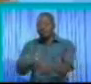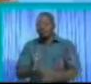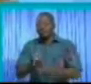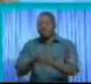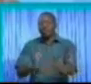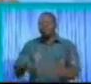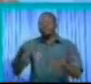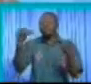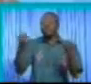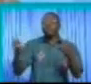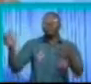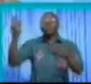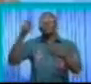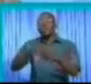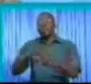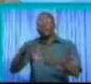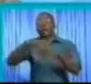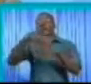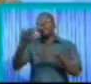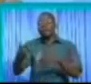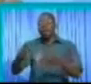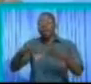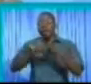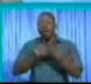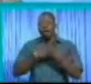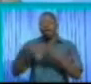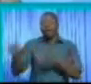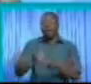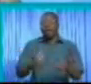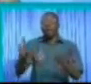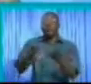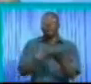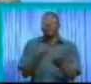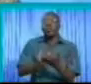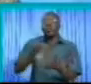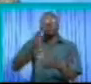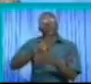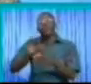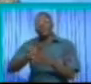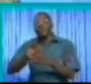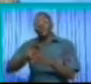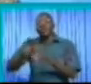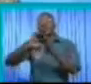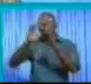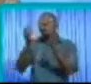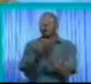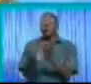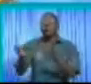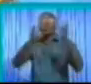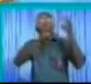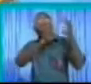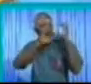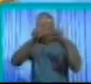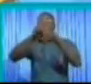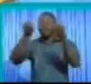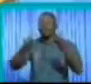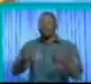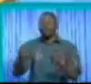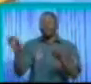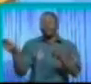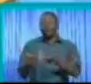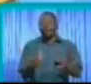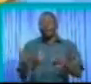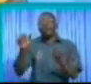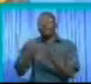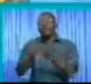sa partition. Après avoir élaboré un document sur le fonctionnement des comités chargés de la question, le département fait le point avec